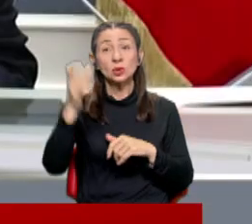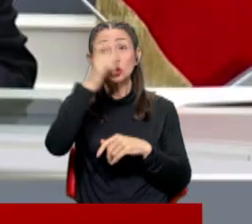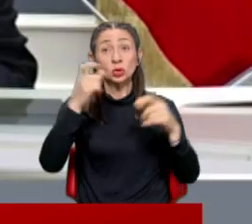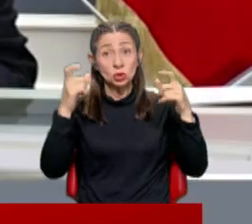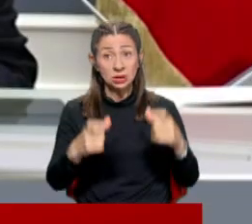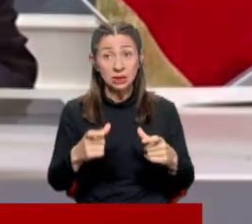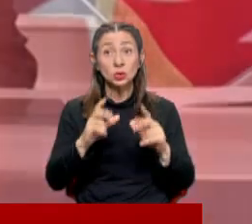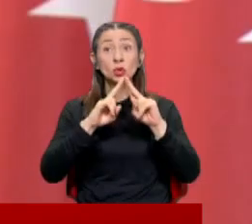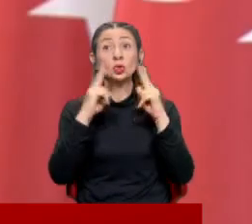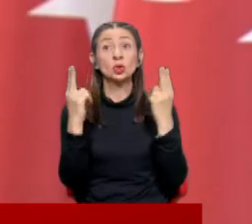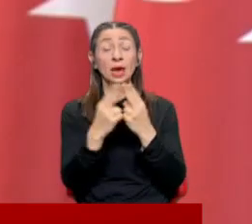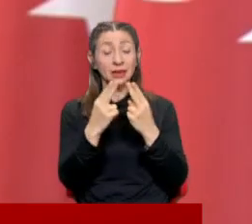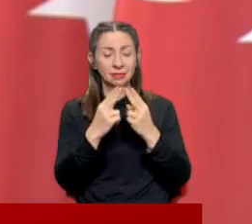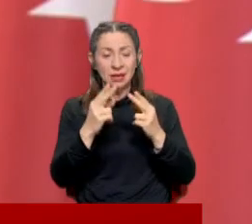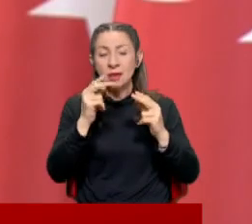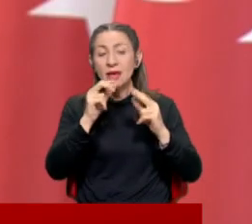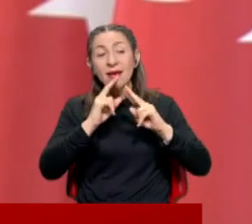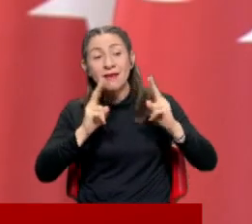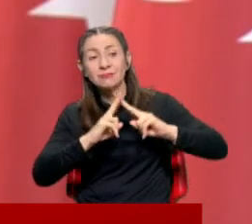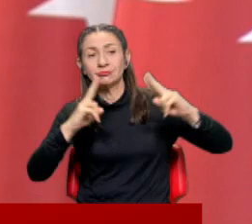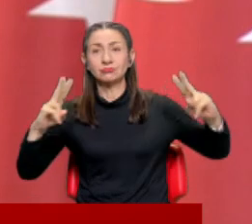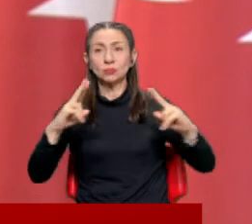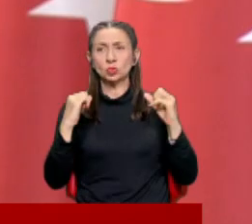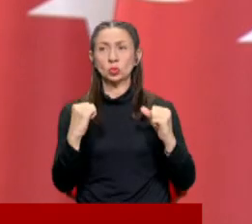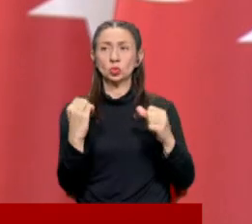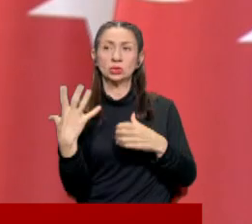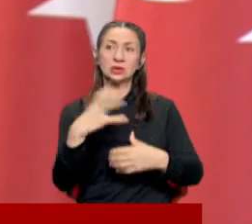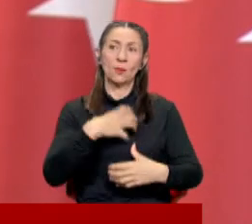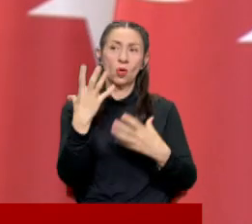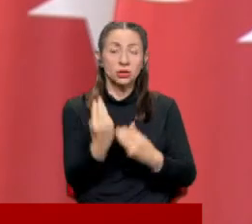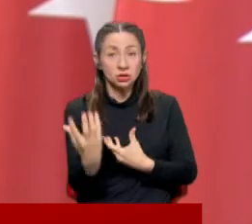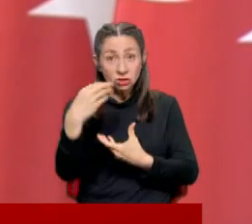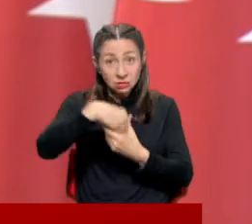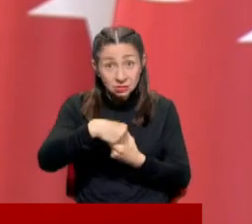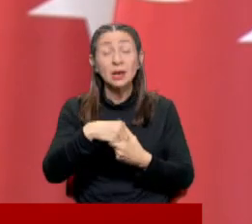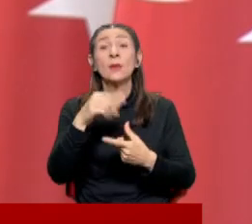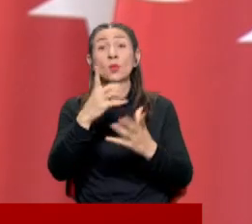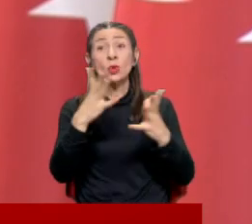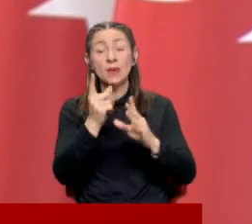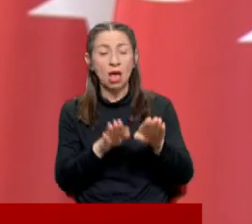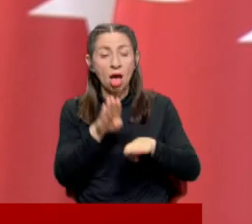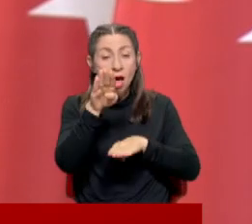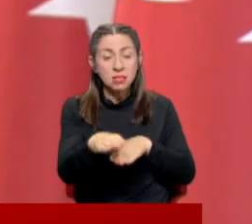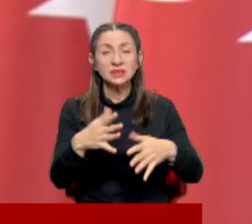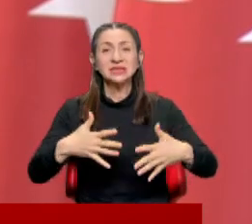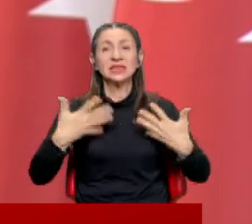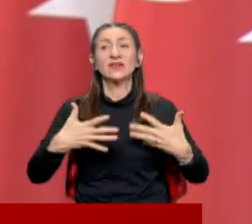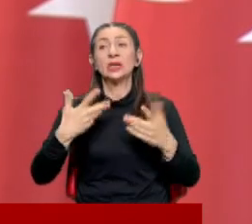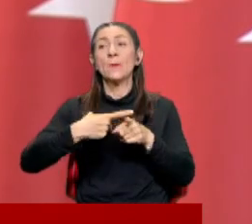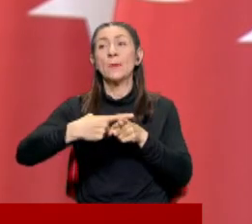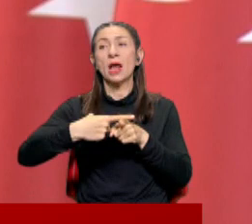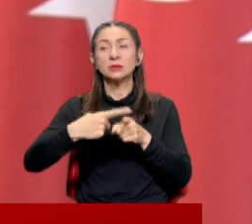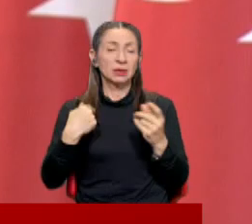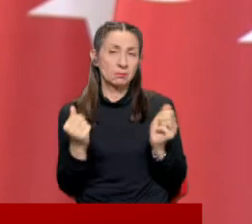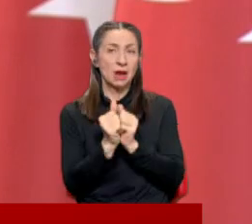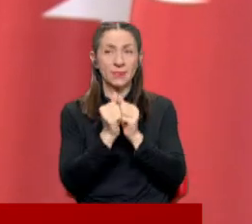Türkiye'yi dünyanın nükleer güç sahibi ülkeleri arasına sokacak büyük bir hamlenin sevincini paylaşmak üzere